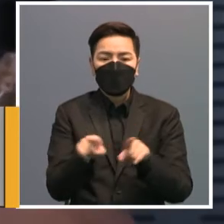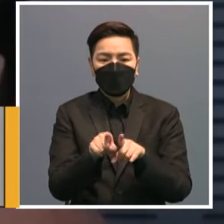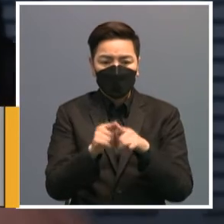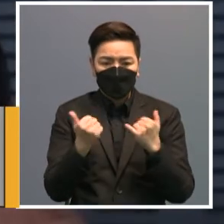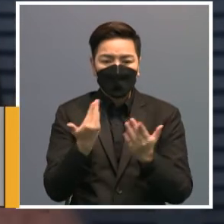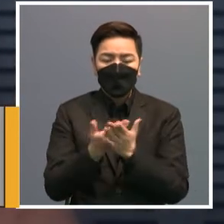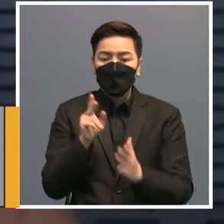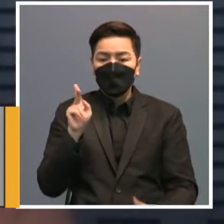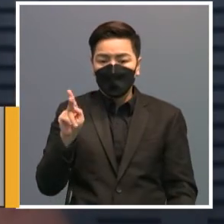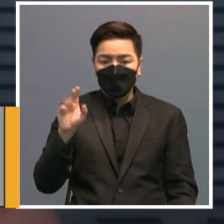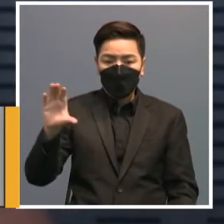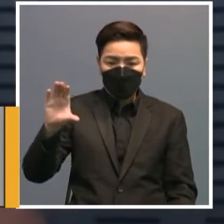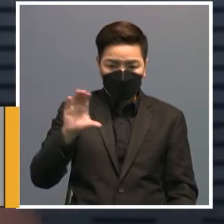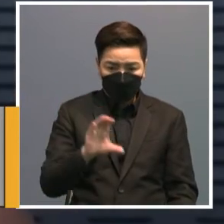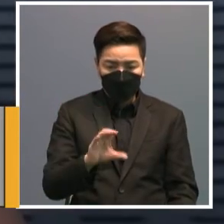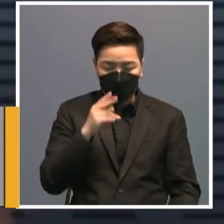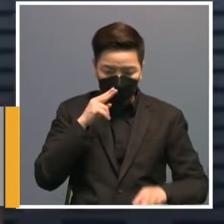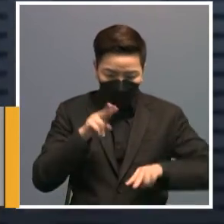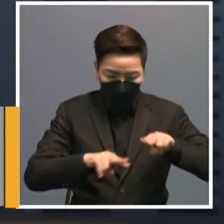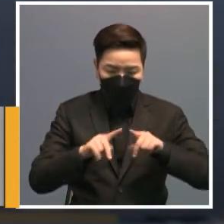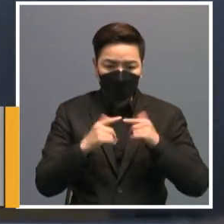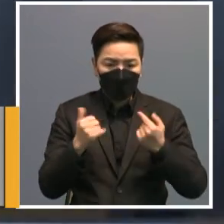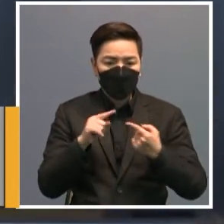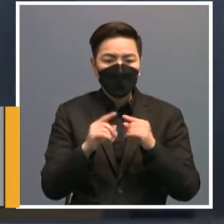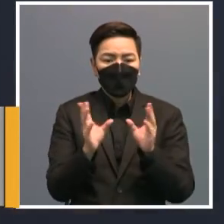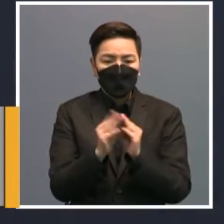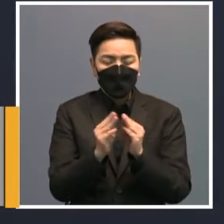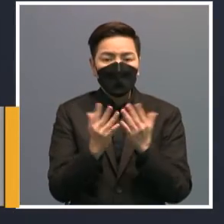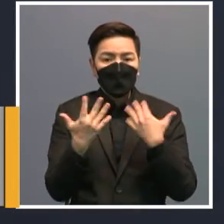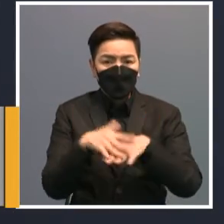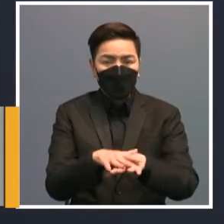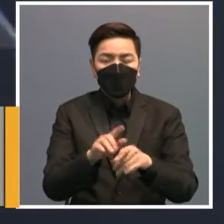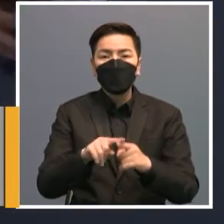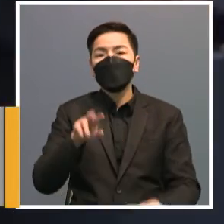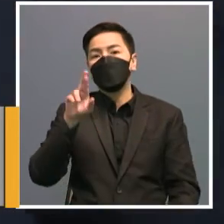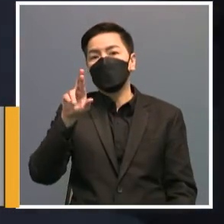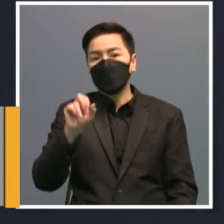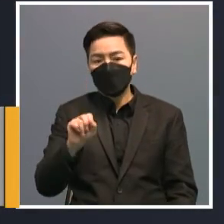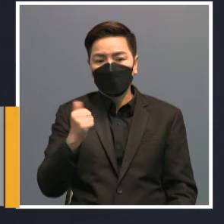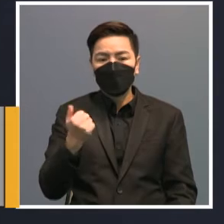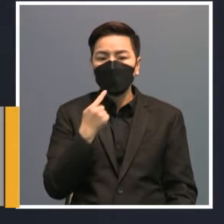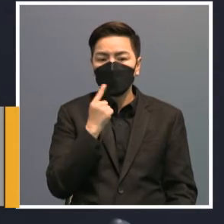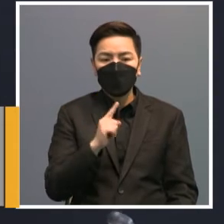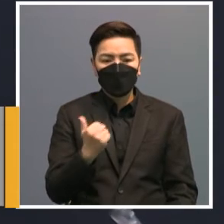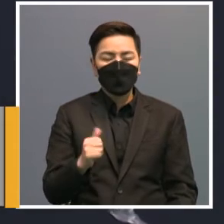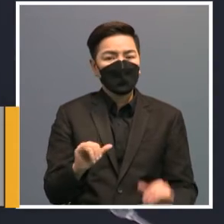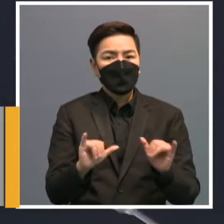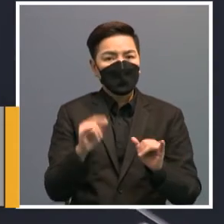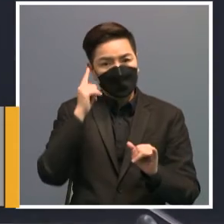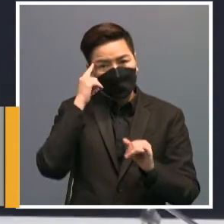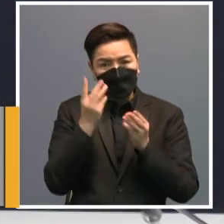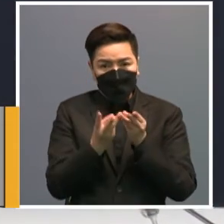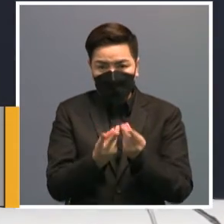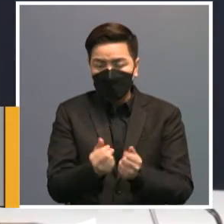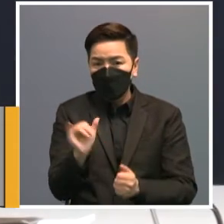เรื่องเงินกู้เนี่ยจะมีการพิจารณากันหรือไม่ในการประชุมร่วมกันของรัฐสภาทางคุณวิรัติบอกว่ายังไม่ทราบรายละเอีย